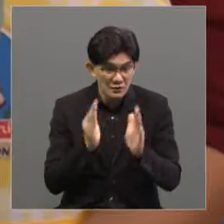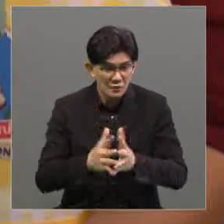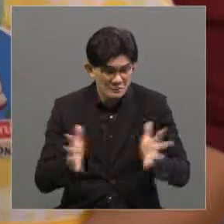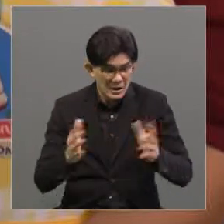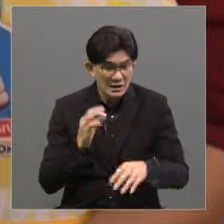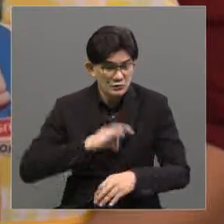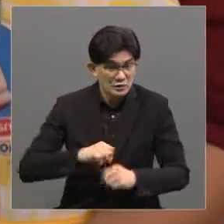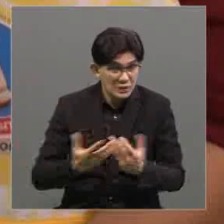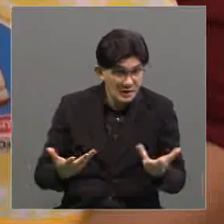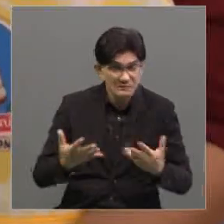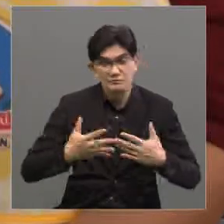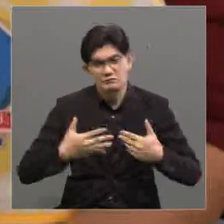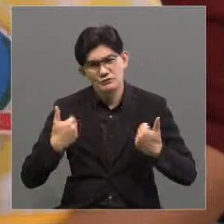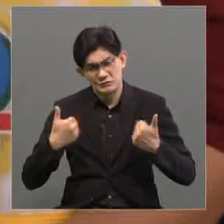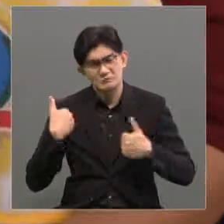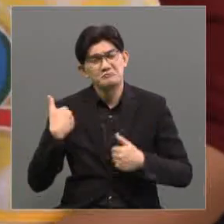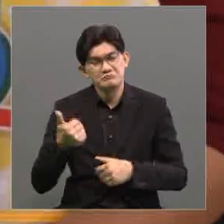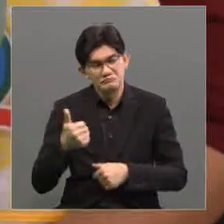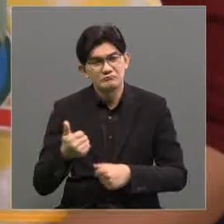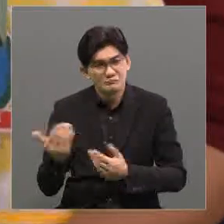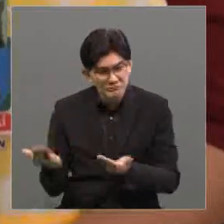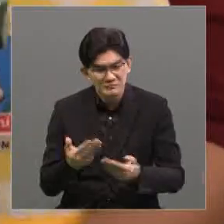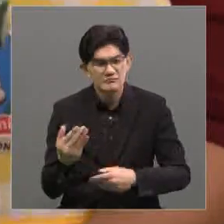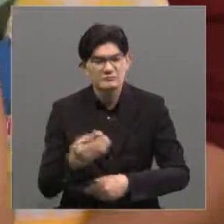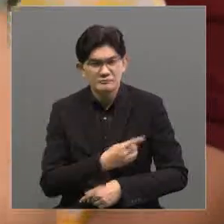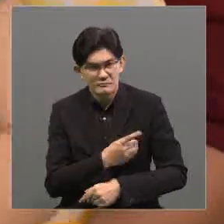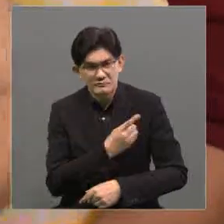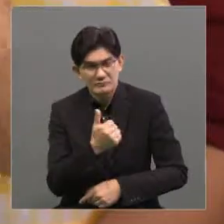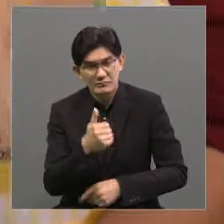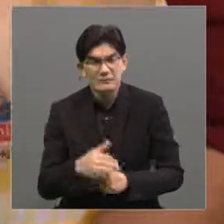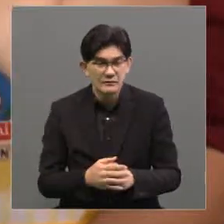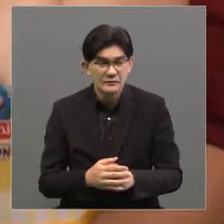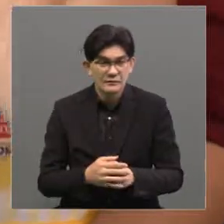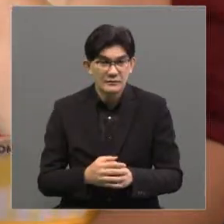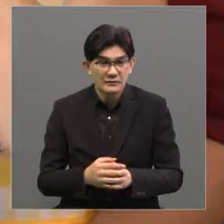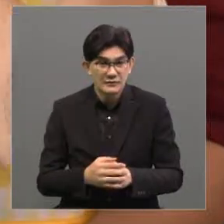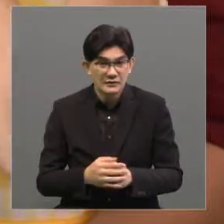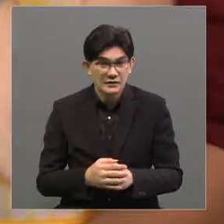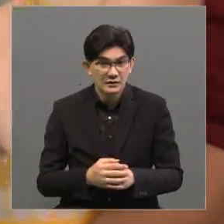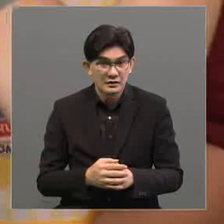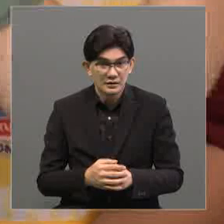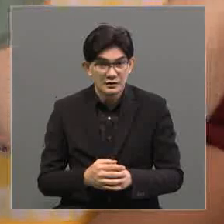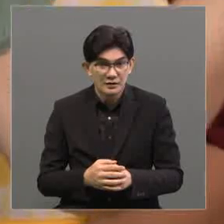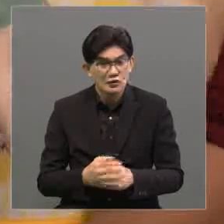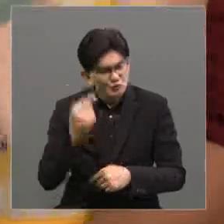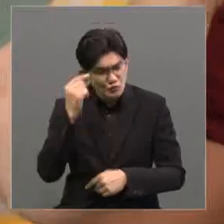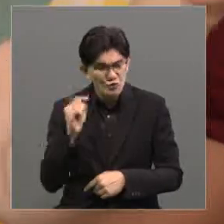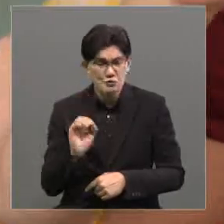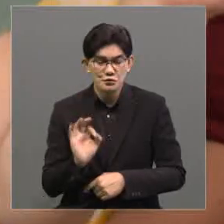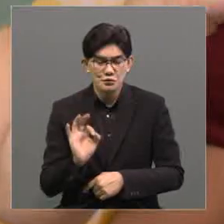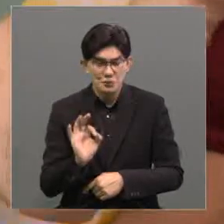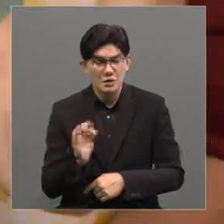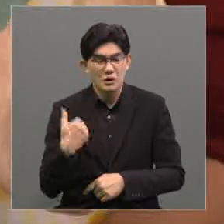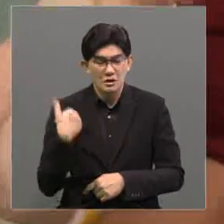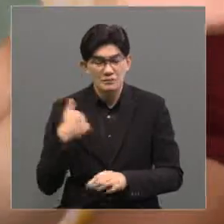เลยมาก คนเยอะมีความสุขดีดีค่ะดีใจมากเลยเพราะว่าเราเห็นเทศกาลประจำปีขององค์เจ้าแม่กวนอิมที่ทุกคนม